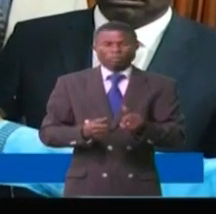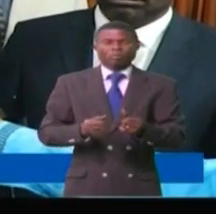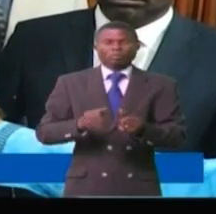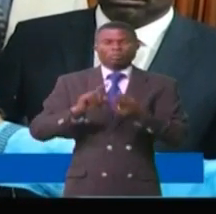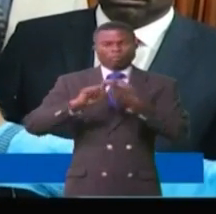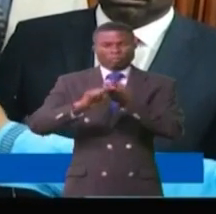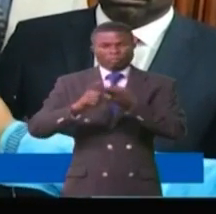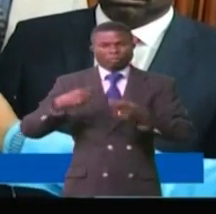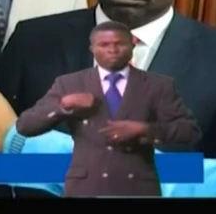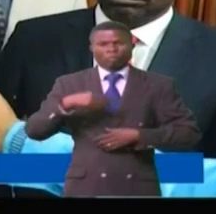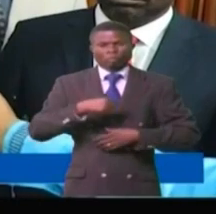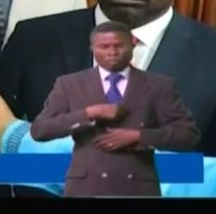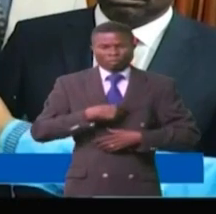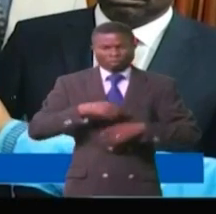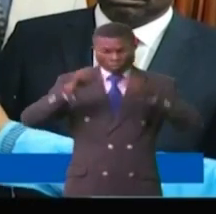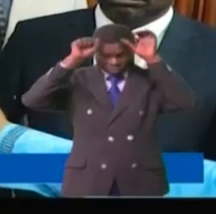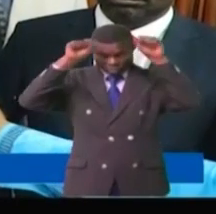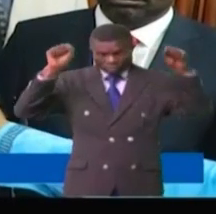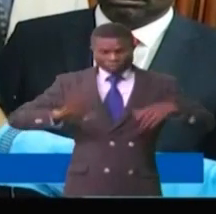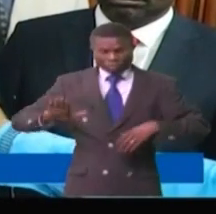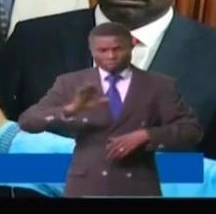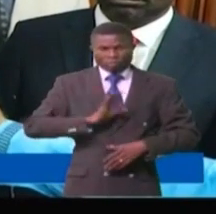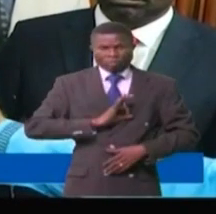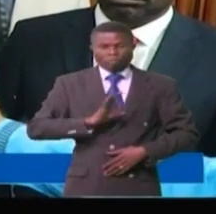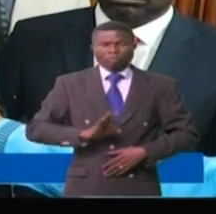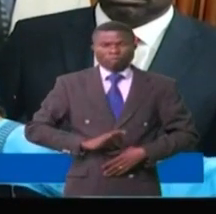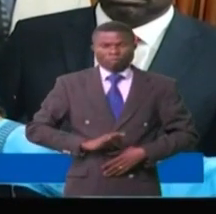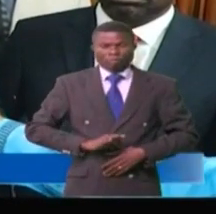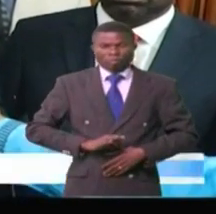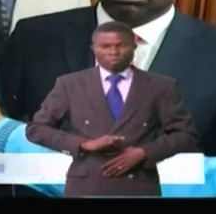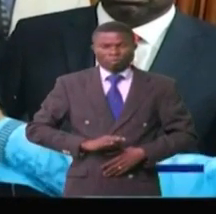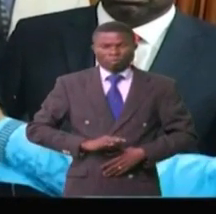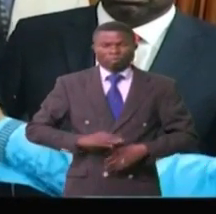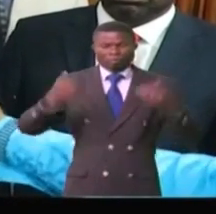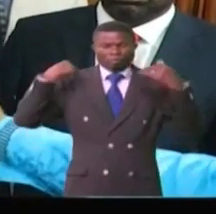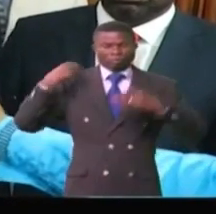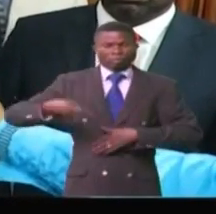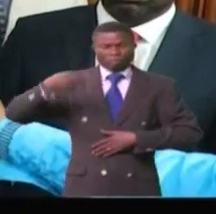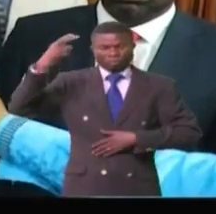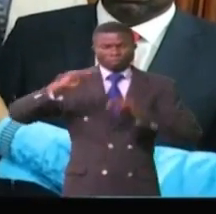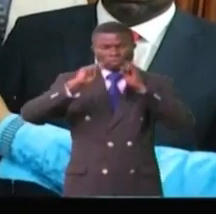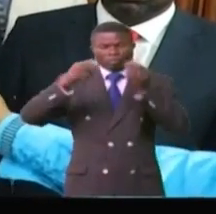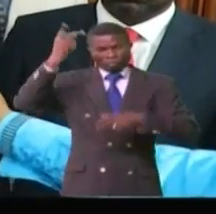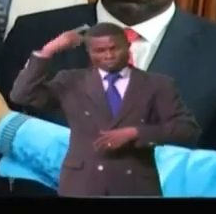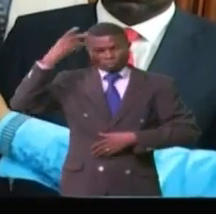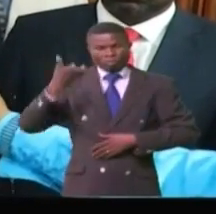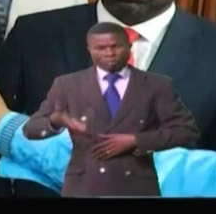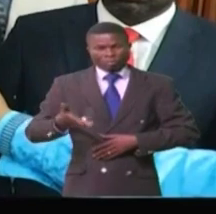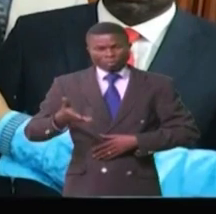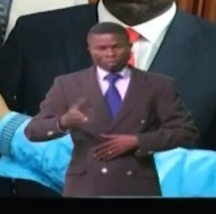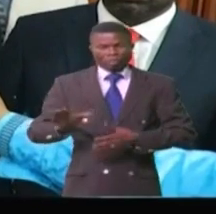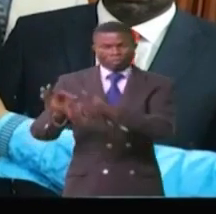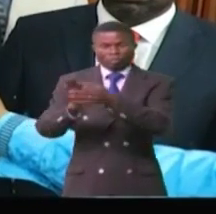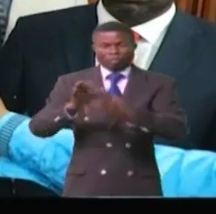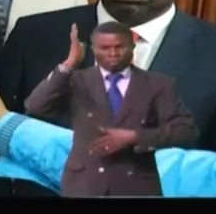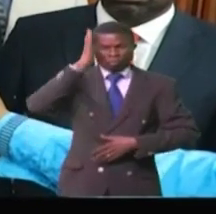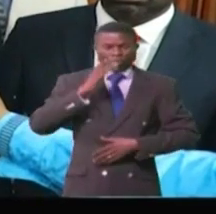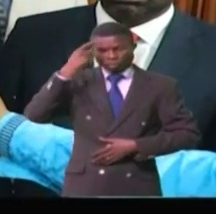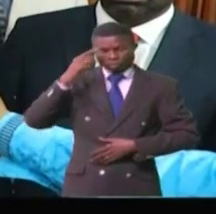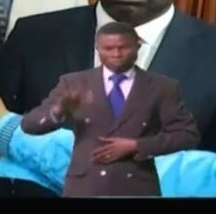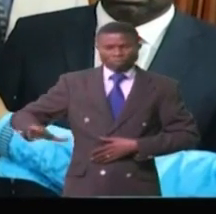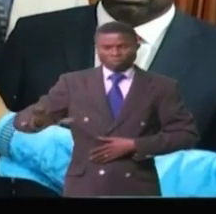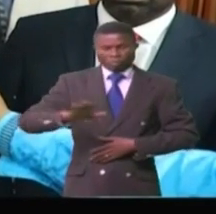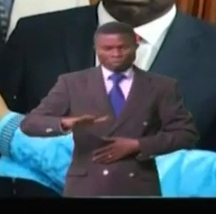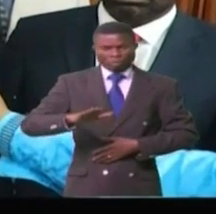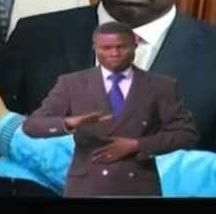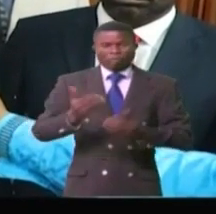gratitude au président de la République, Félix-Antoine Tshisekedi Tshilombo, la haute autorité et politique de l'Union sacrée pour la Nation, qui a